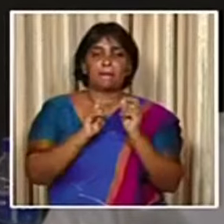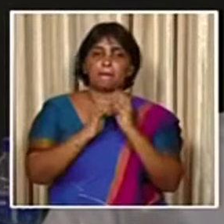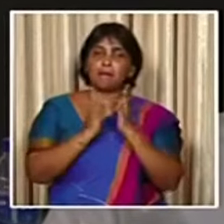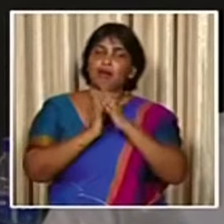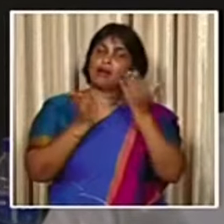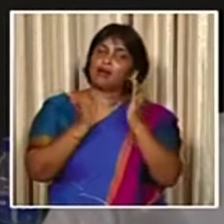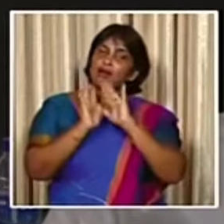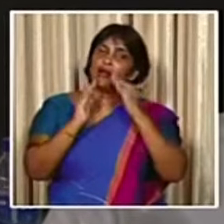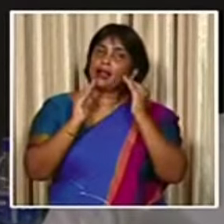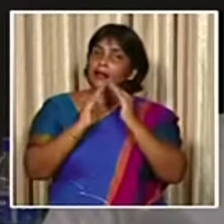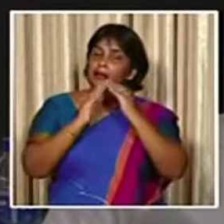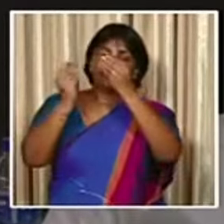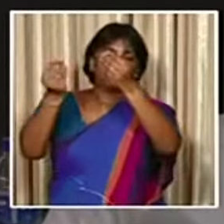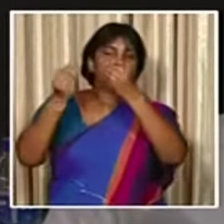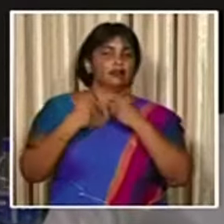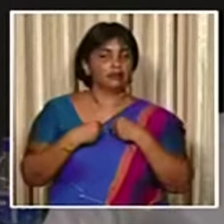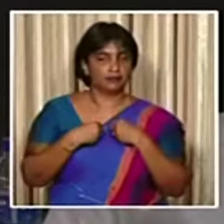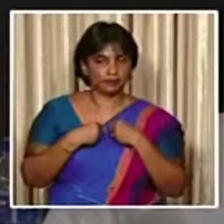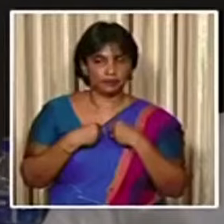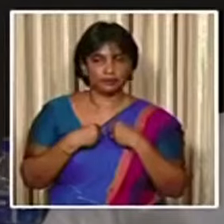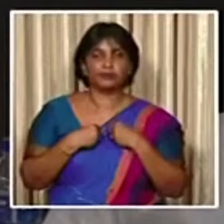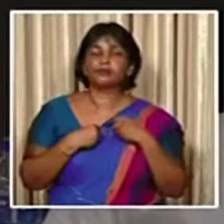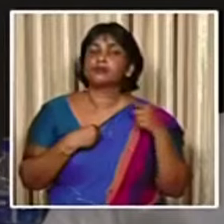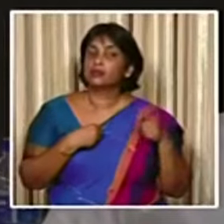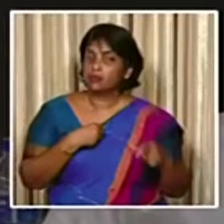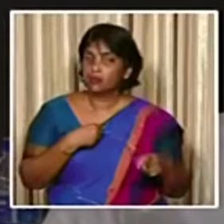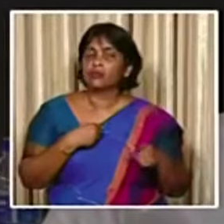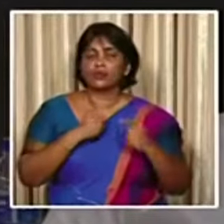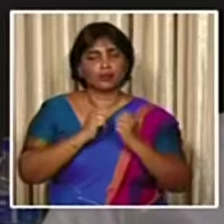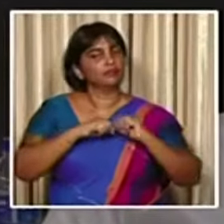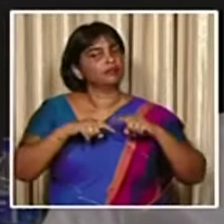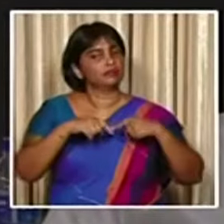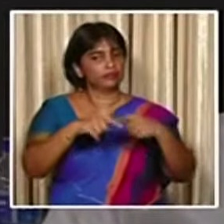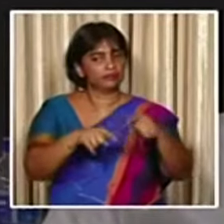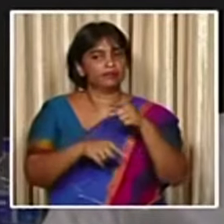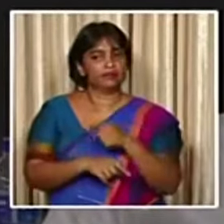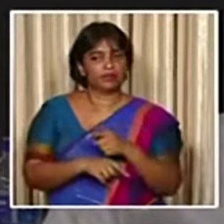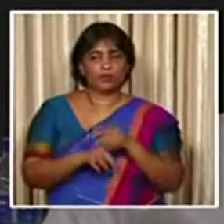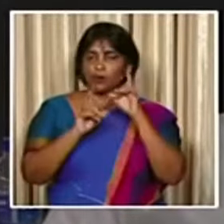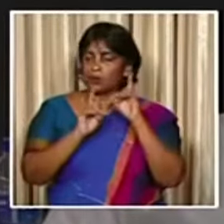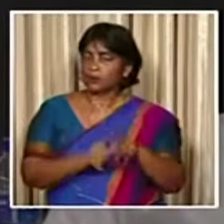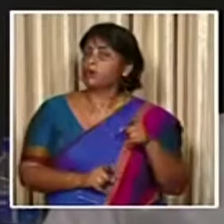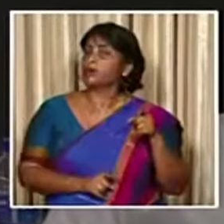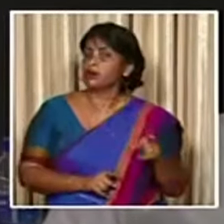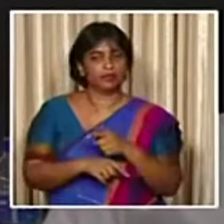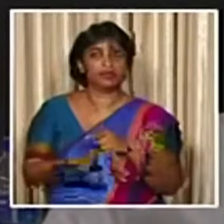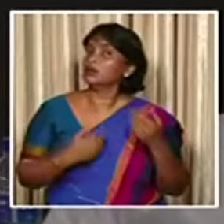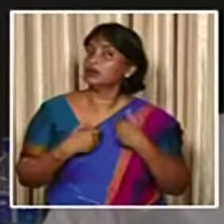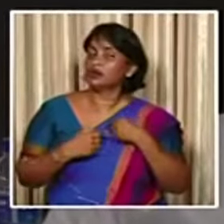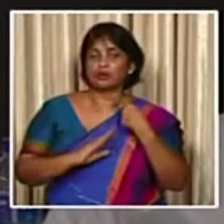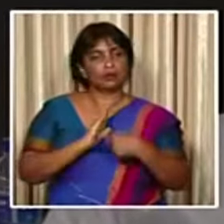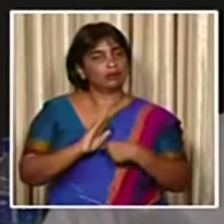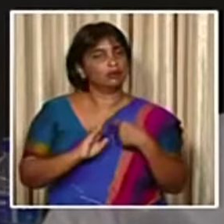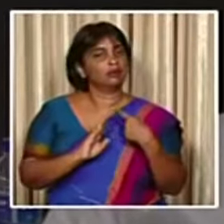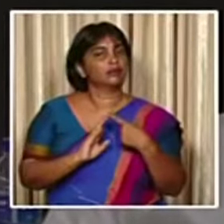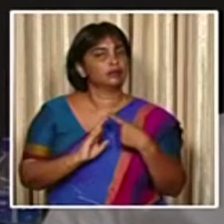එකත් එක්ක සමහරලාට ගෙදරටම ගෙනල්ලා දෙනවා. මෙන්න මෙහෙම යාන්ත්‍රණයක් තියෙනවා. එතකොට අපේ